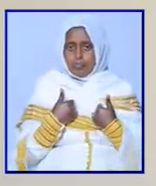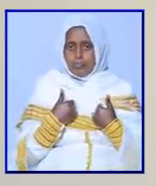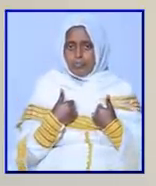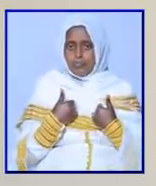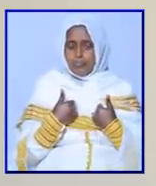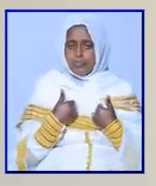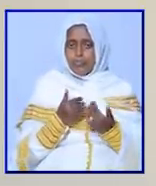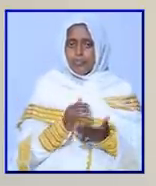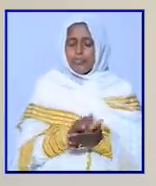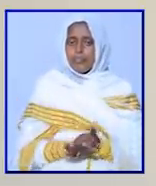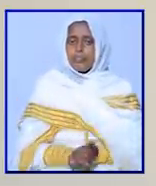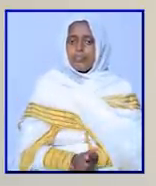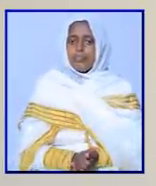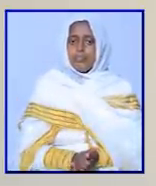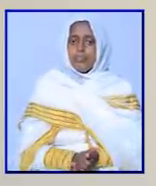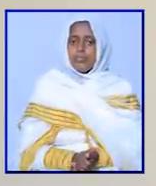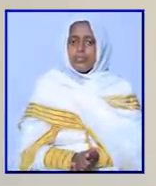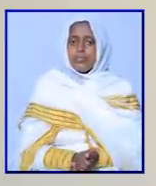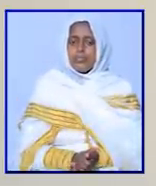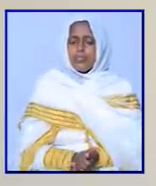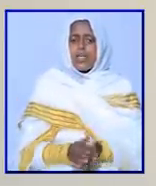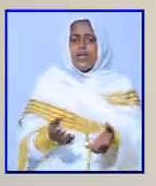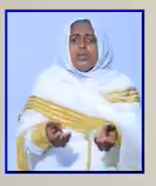ጉዳዮች አሉ።